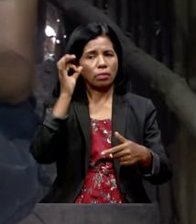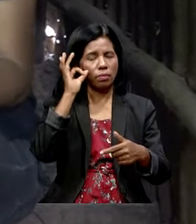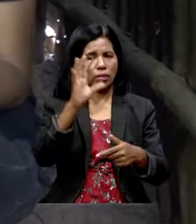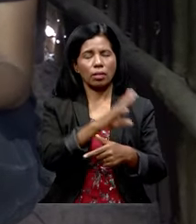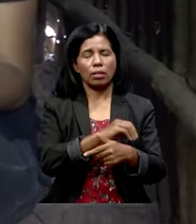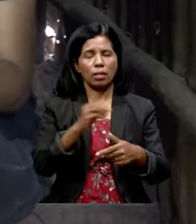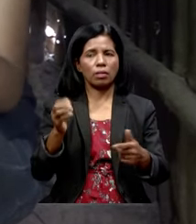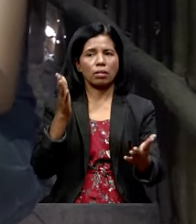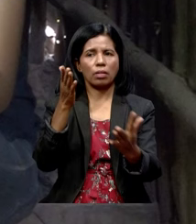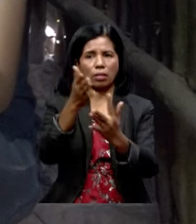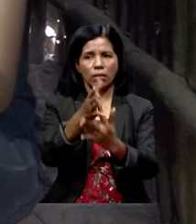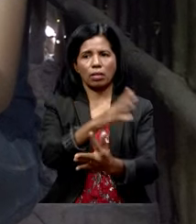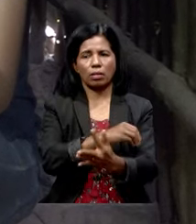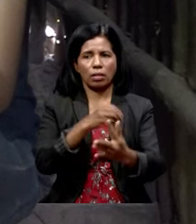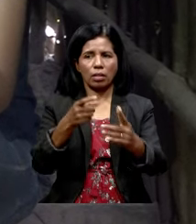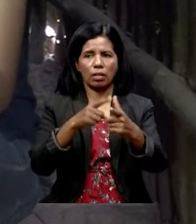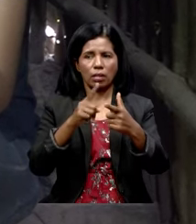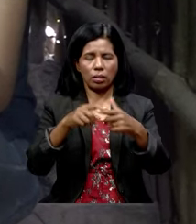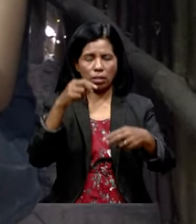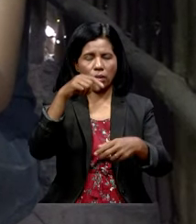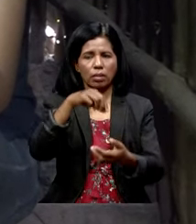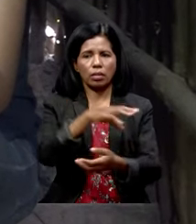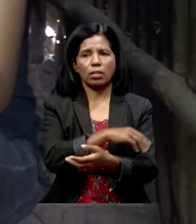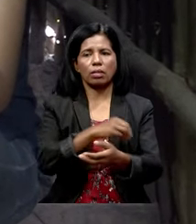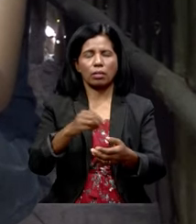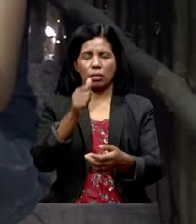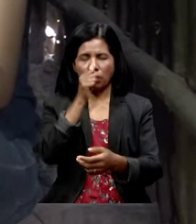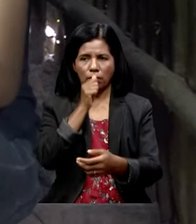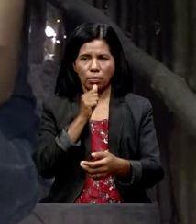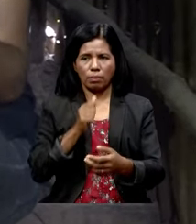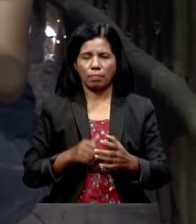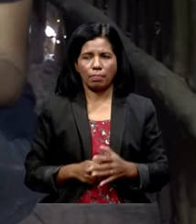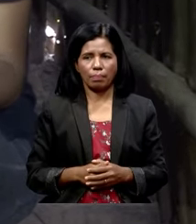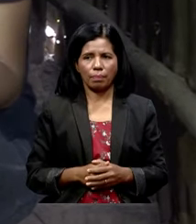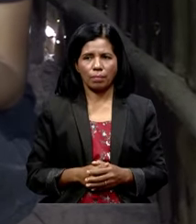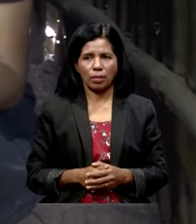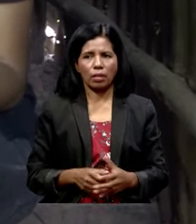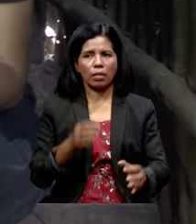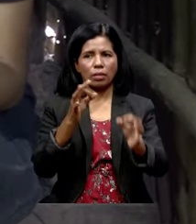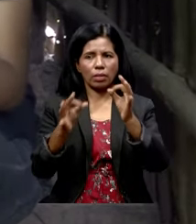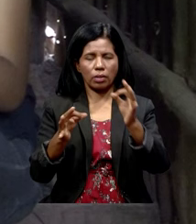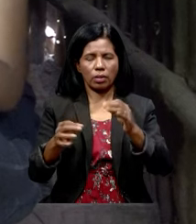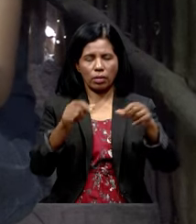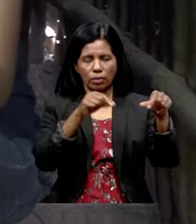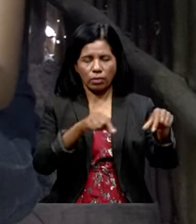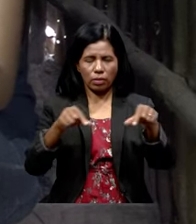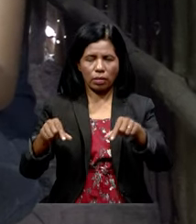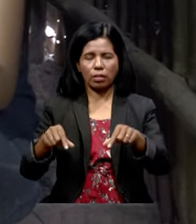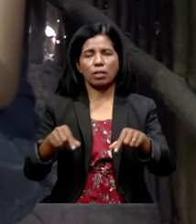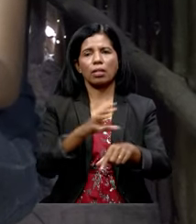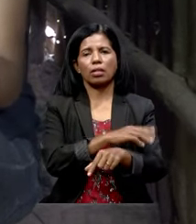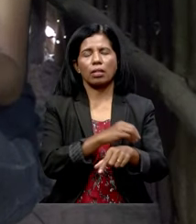onde ultrapassa ho situação difícil ho silêncio. Mas que o condição físico nebe mais